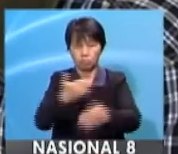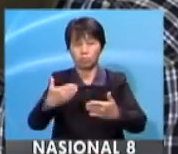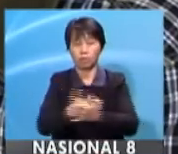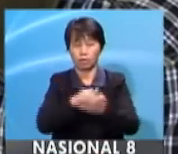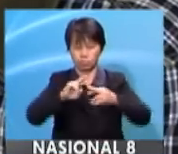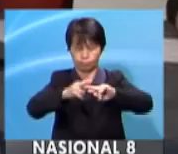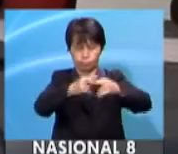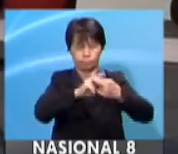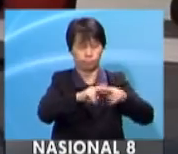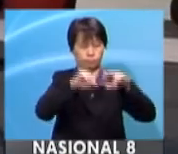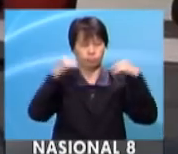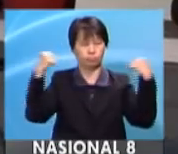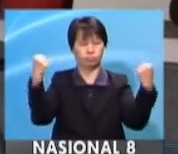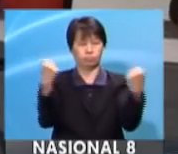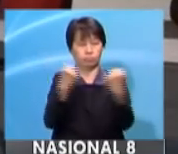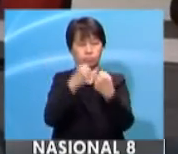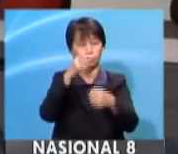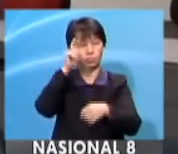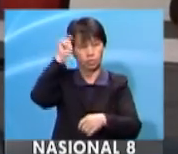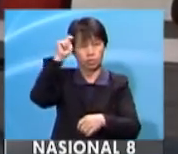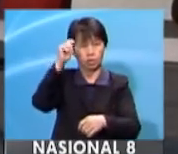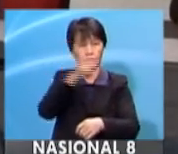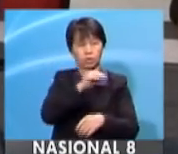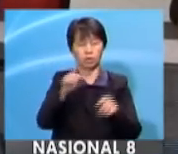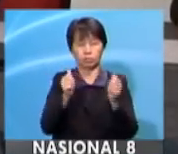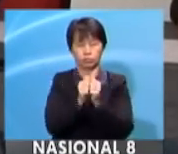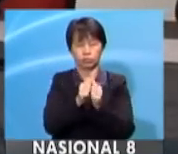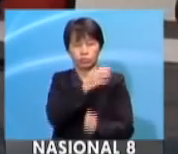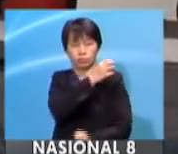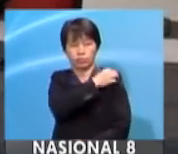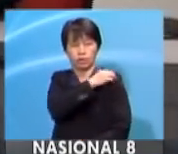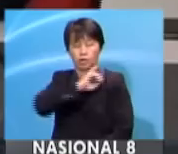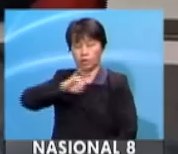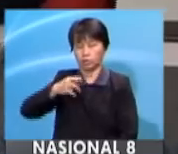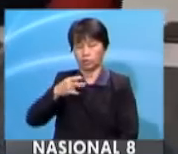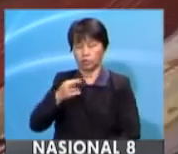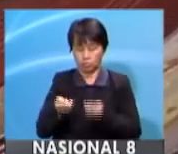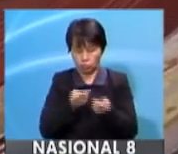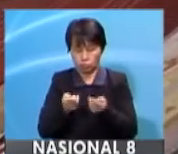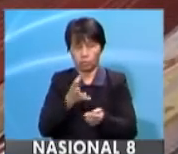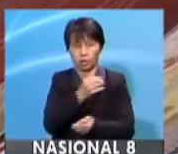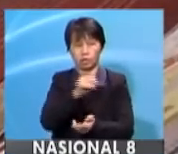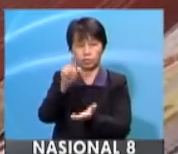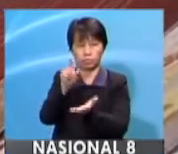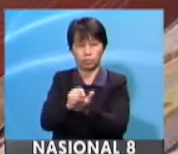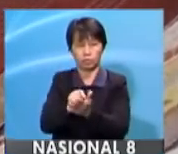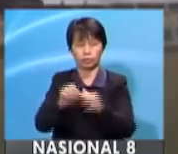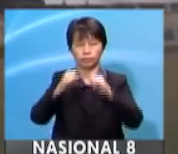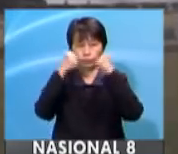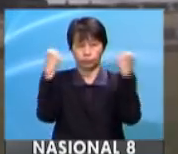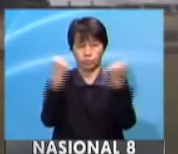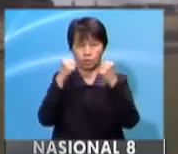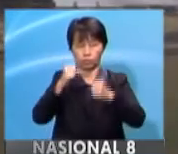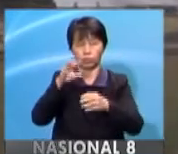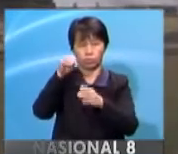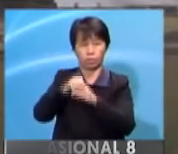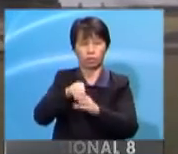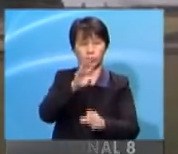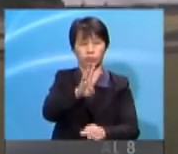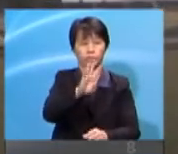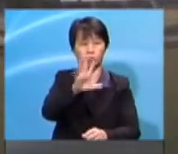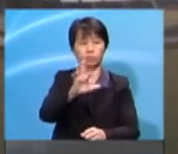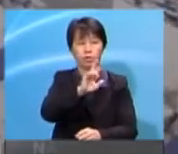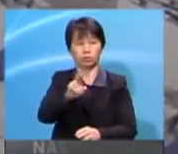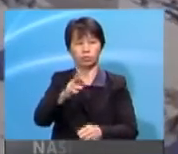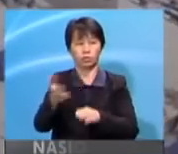baik P stadium ini di gong bad bersama pegawai jkreng dan media stadium yang mampu menampung 45000